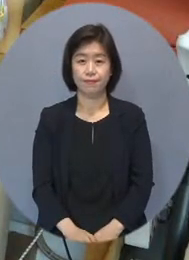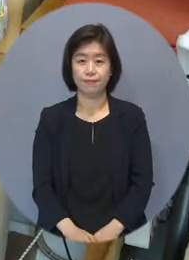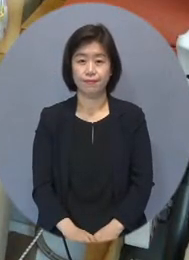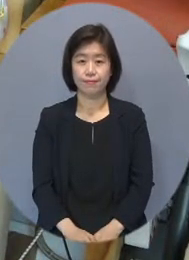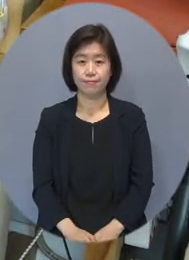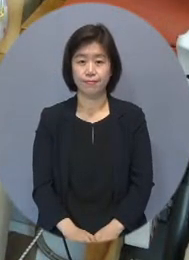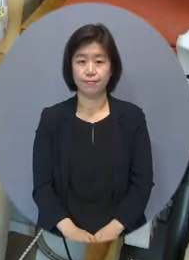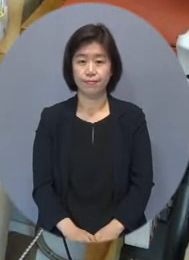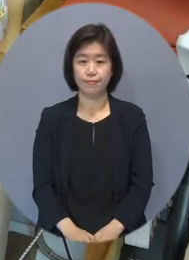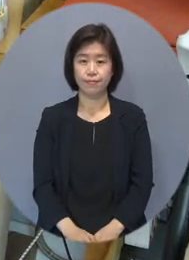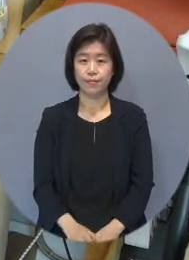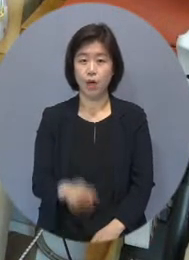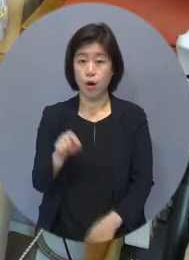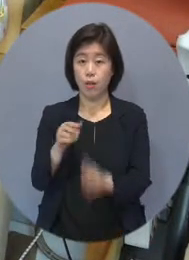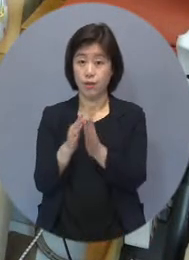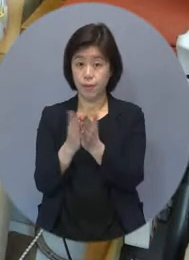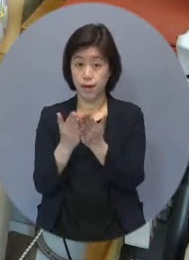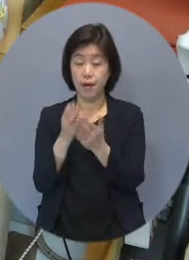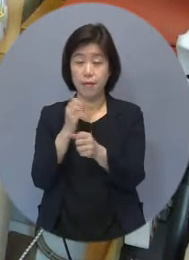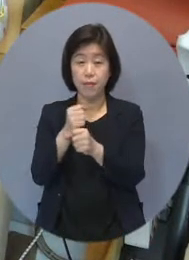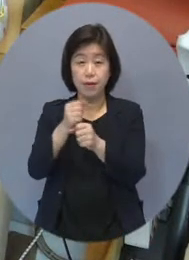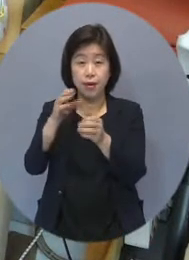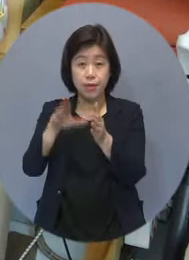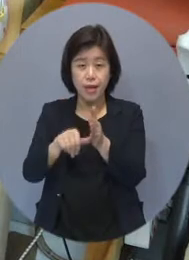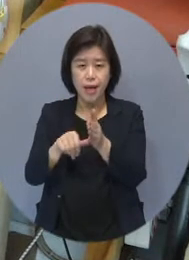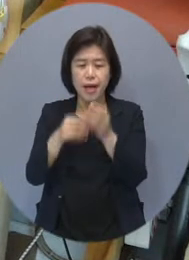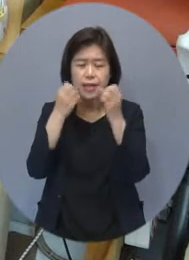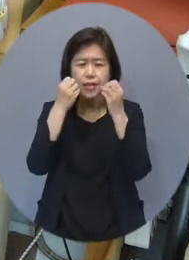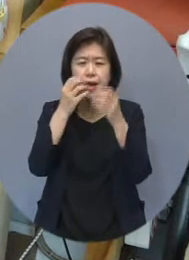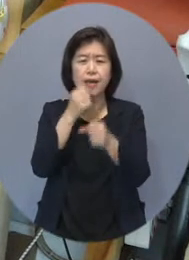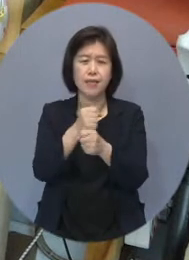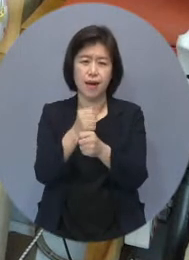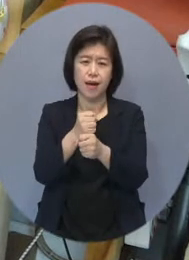도서를 만드실 때 창작 위주로 진행하시는 이유가 혹시